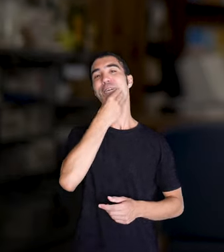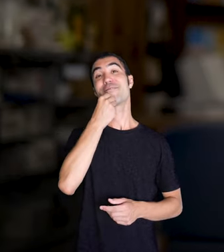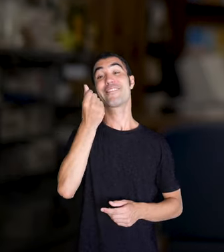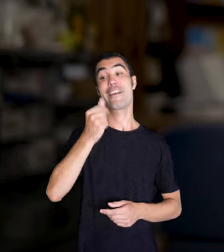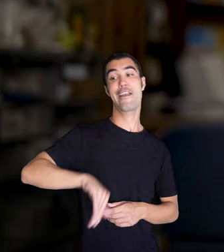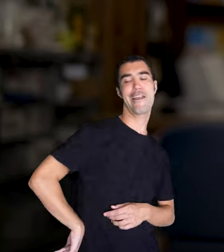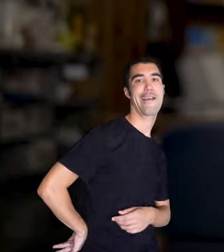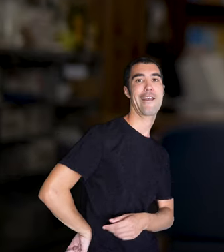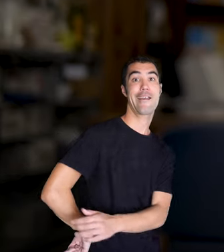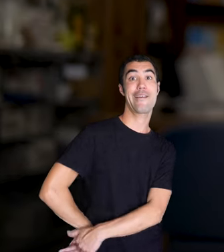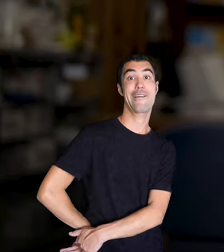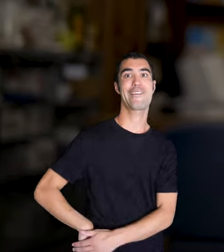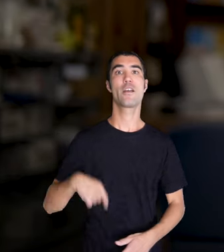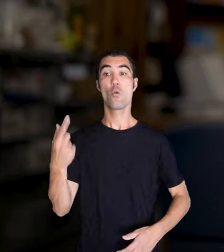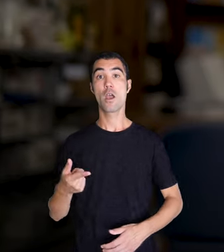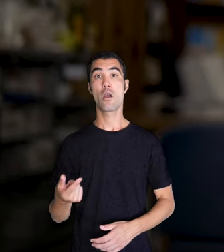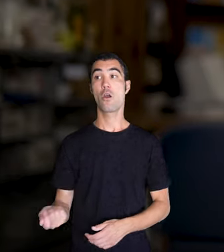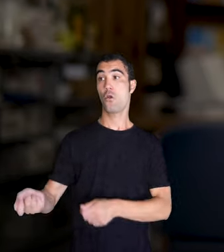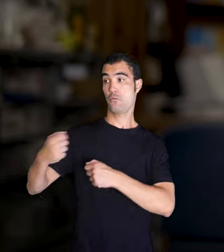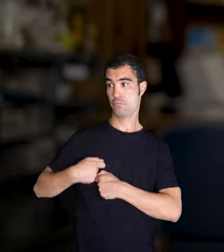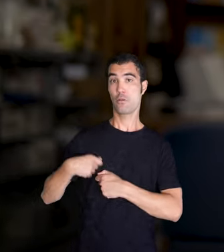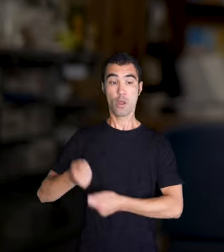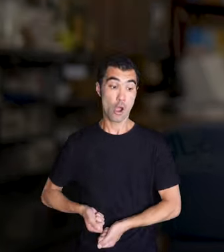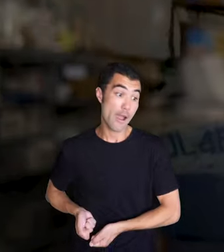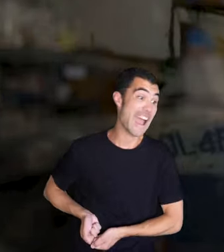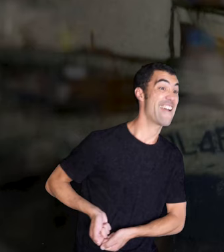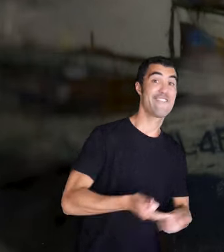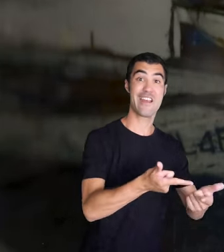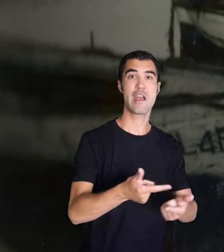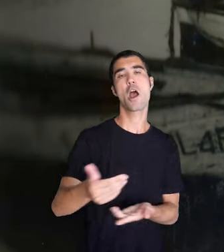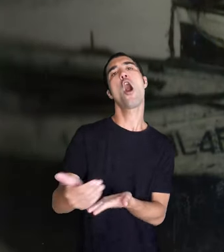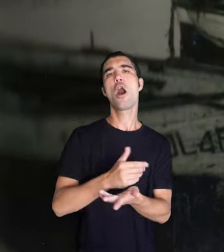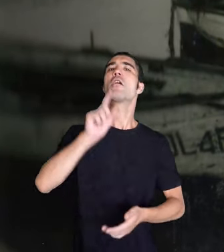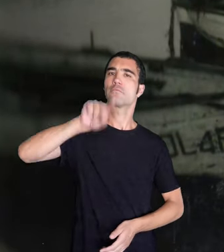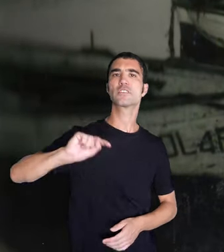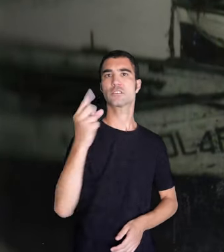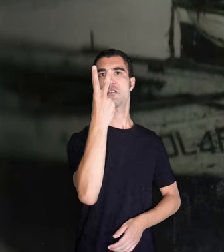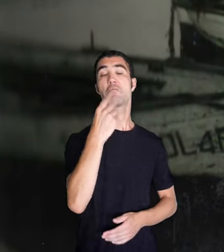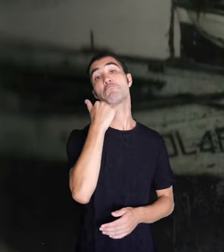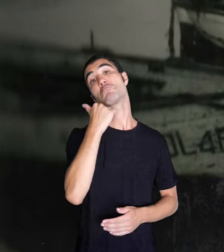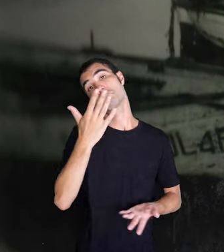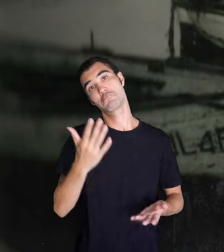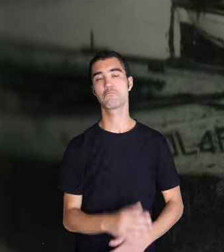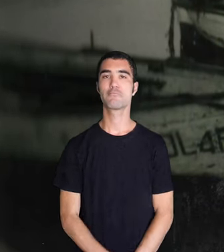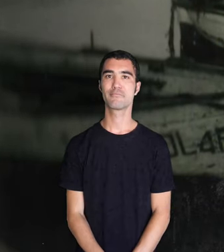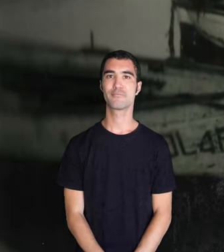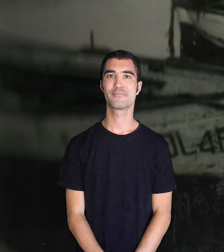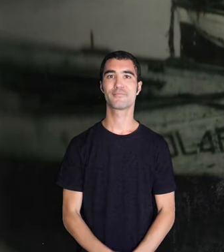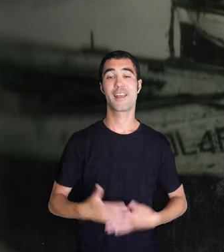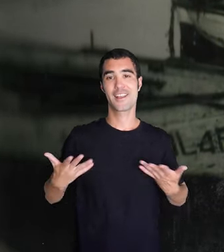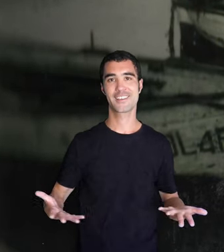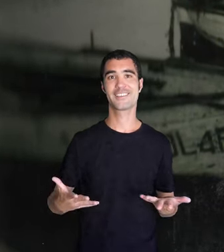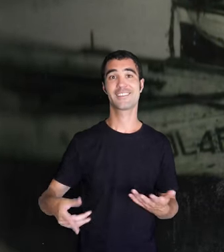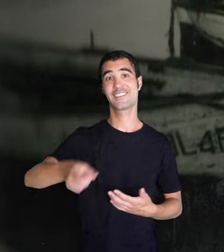per d'això, però després, quan ho havies de treure, també te pagaven qualque cosa, no tant, però te pagaven qualque cosa. I així,